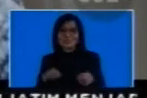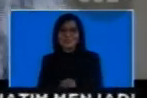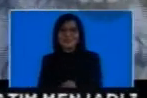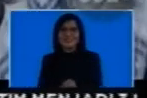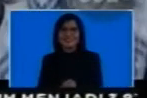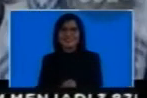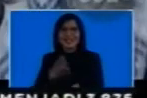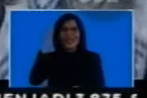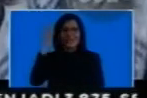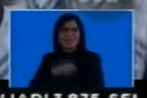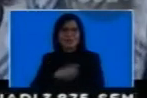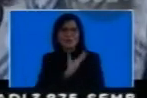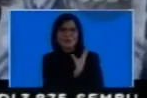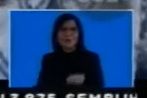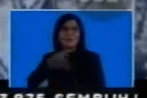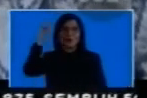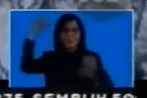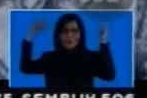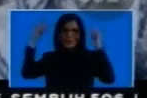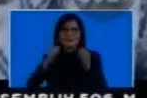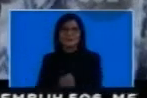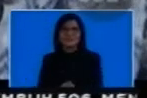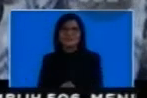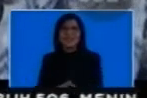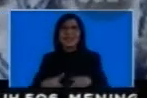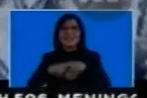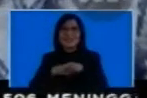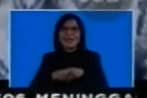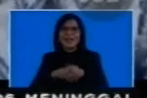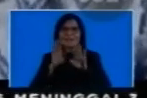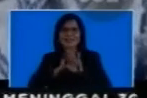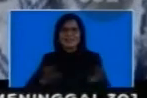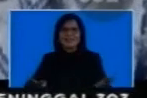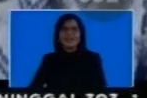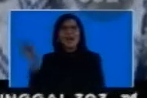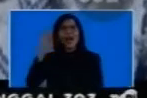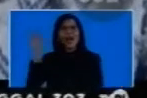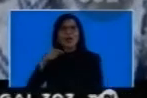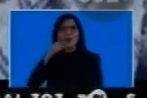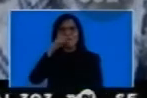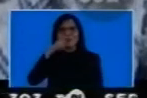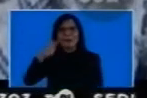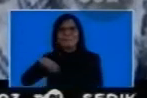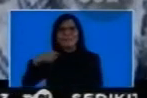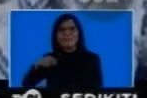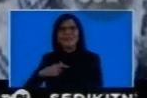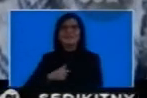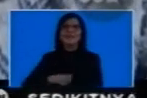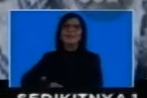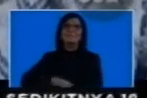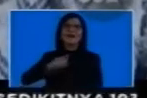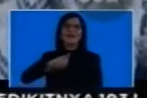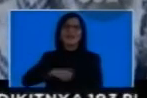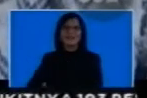Anda. Assalamualaikum warahmatullahi wabarakatuh. Salam sejahtera. Halo Bapak Menteri Pendidikan yang saya